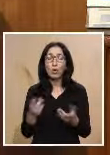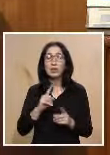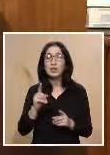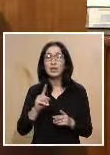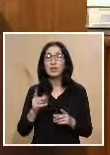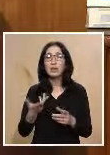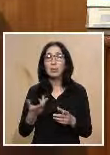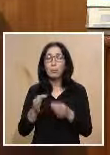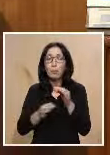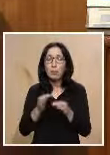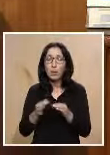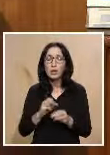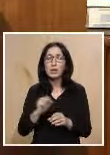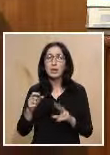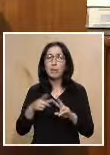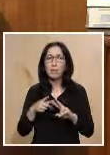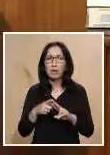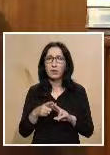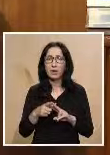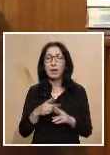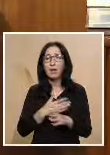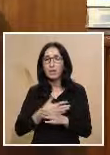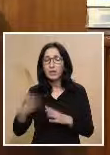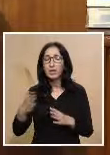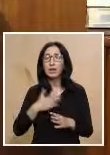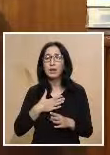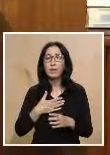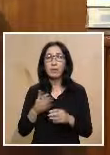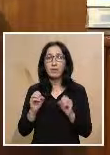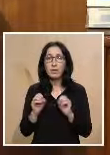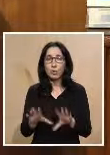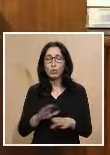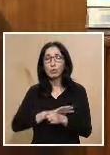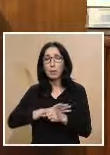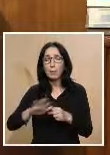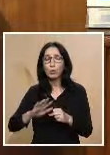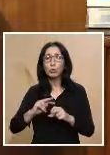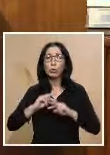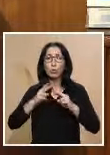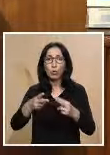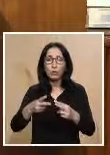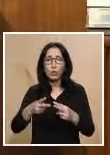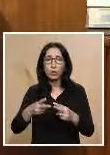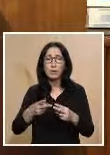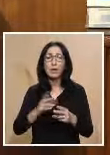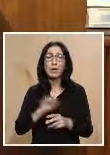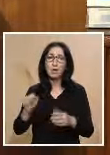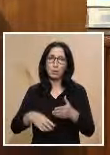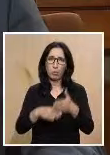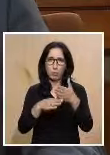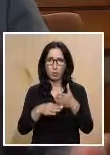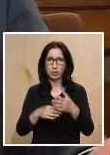за неприятели, болести и плевели, винаги имаме възможност напълно да откликнем и да им